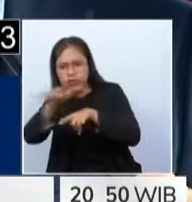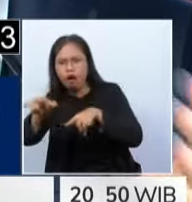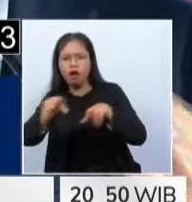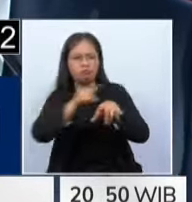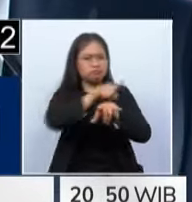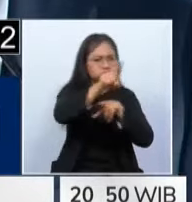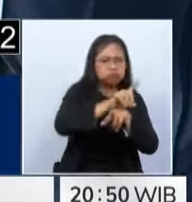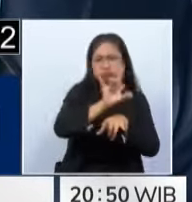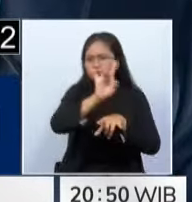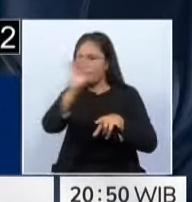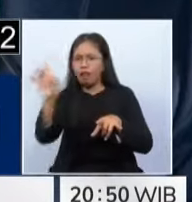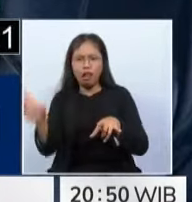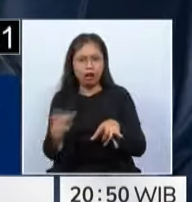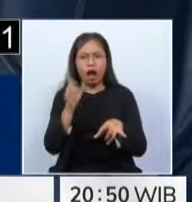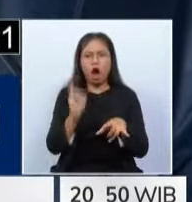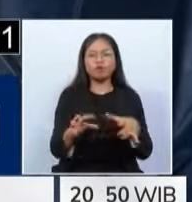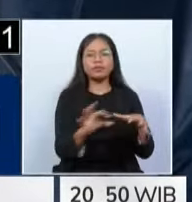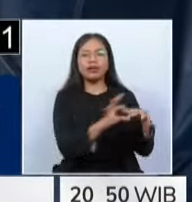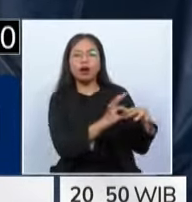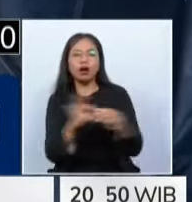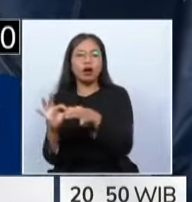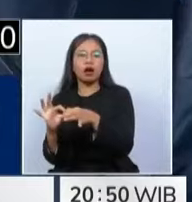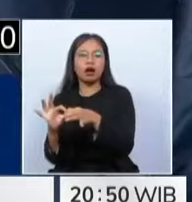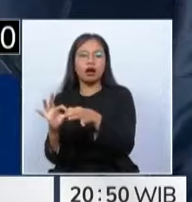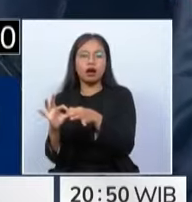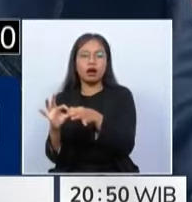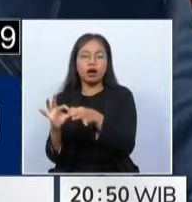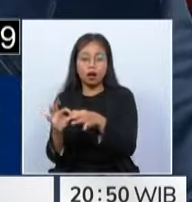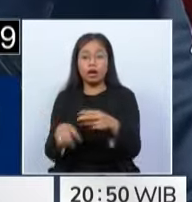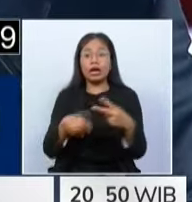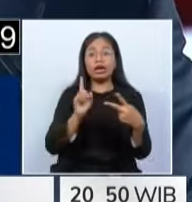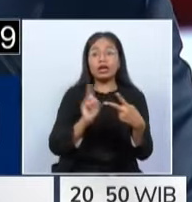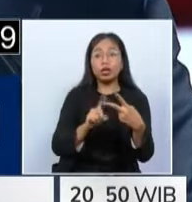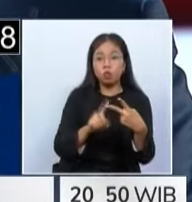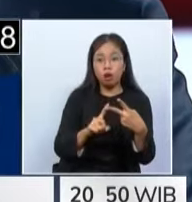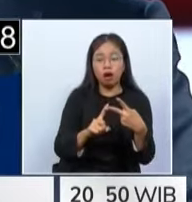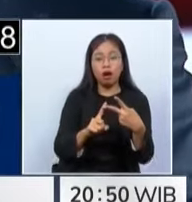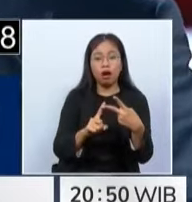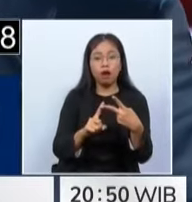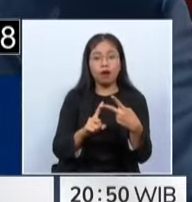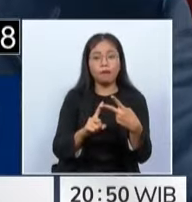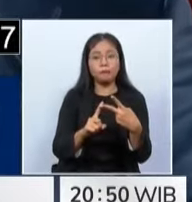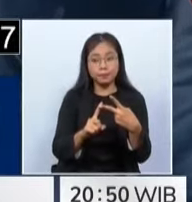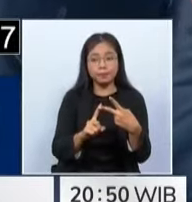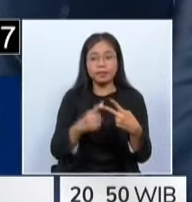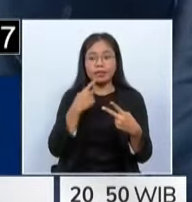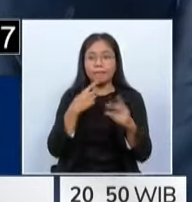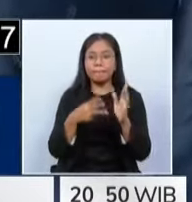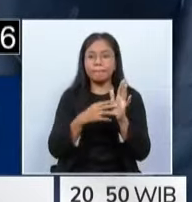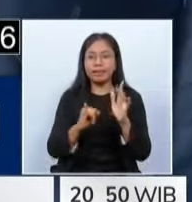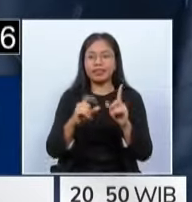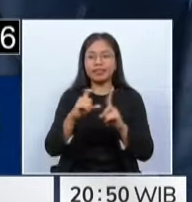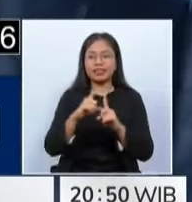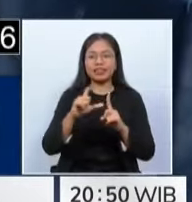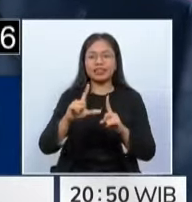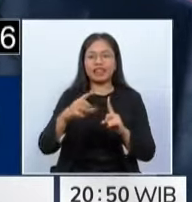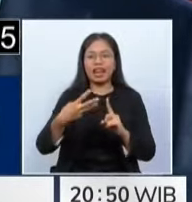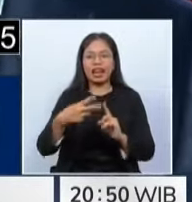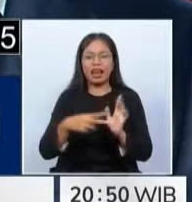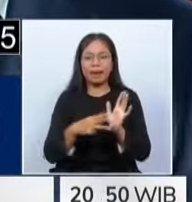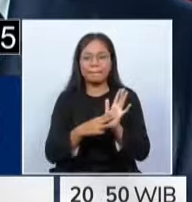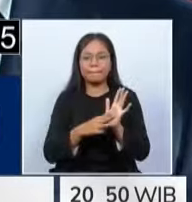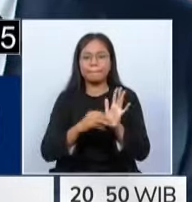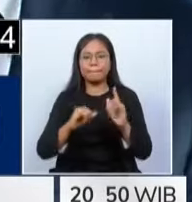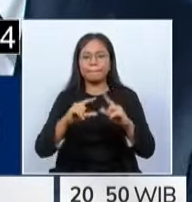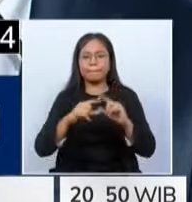kesatuan dan menadakan praktik-praktik middlem di dalam penyelenggaraan alut Sista seperti